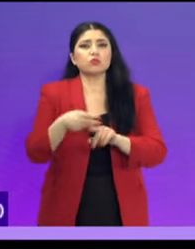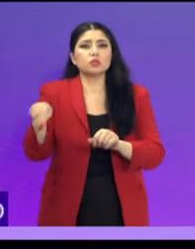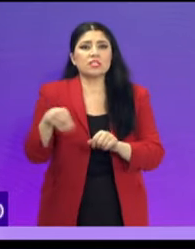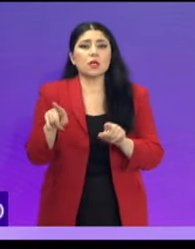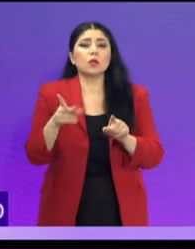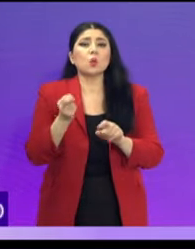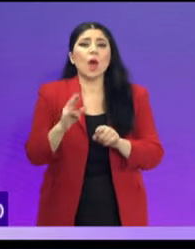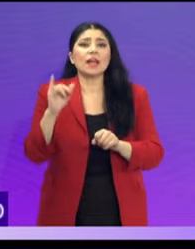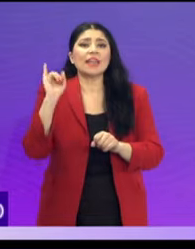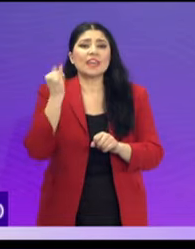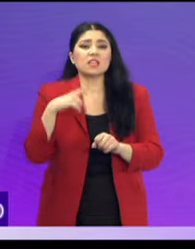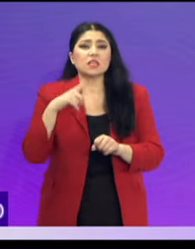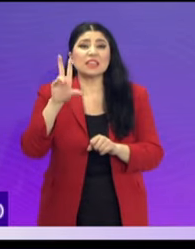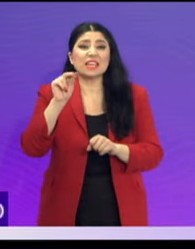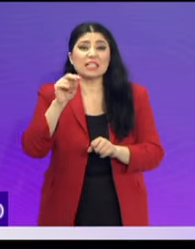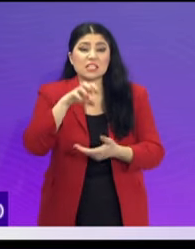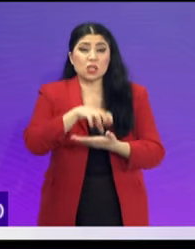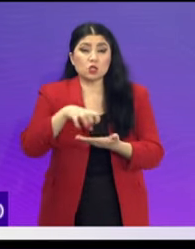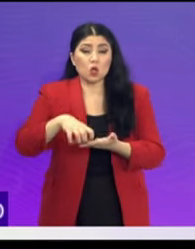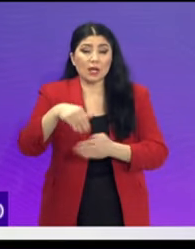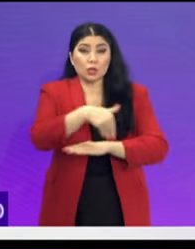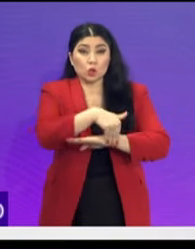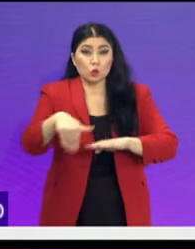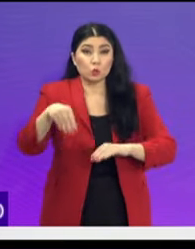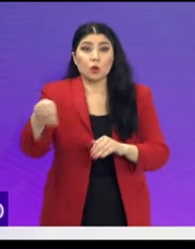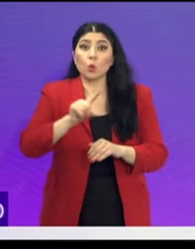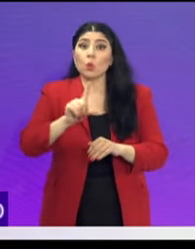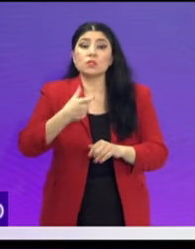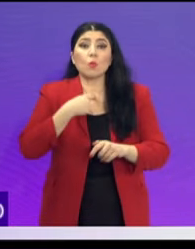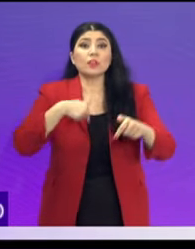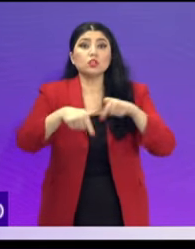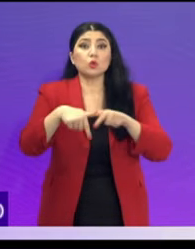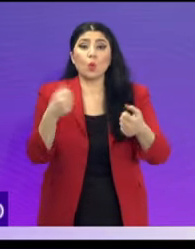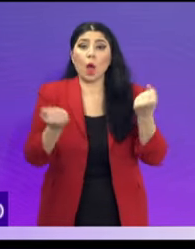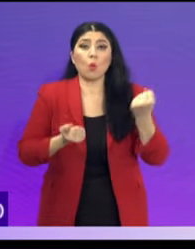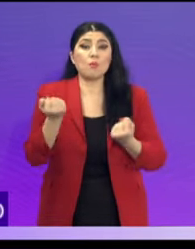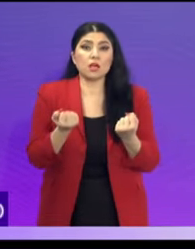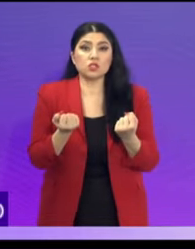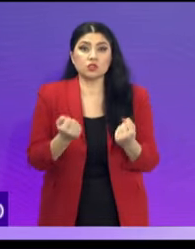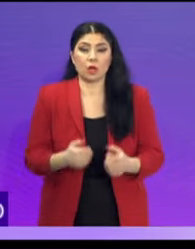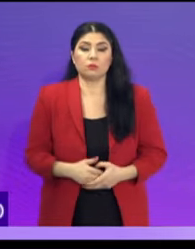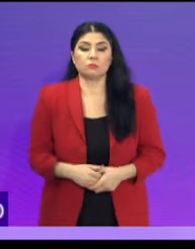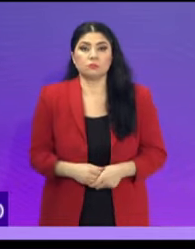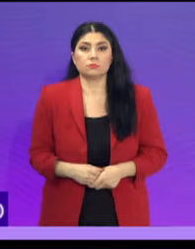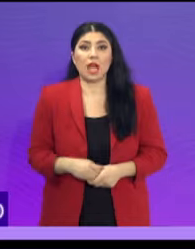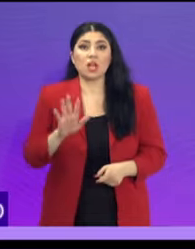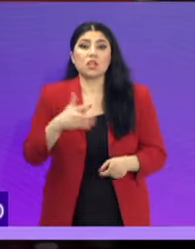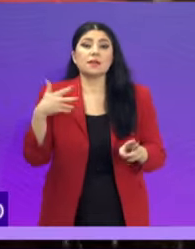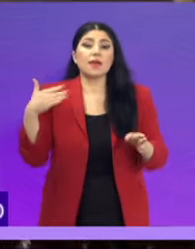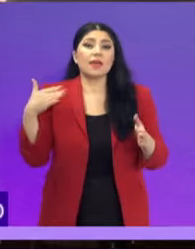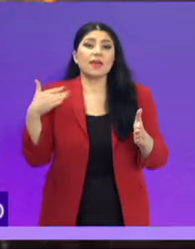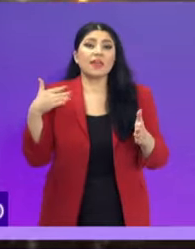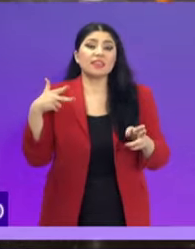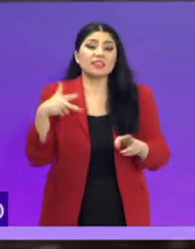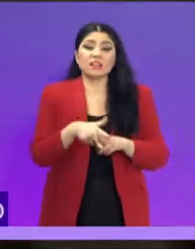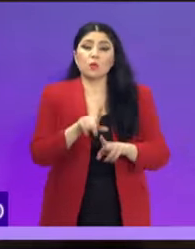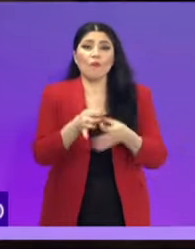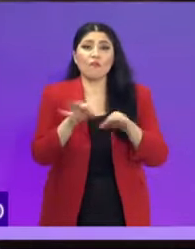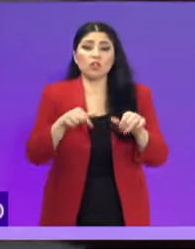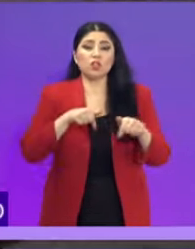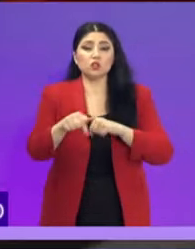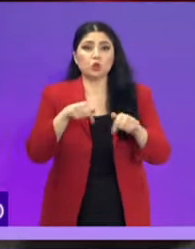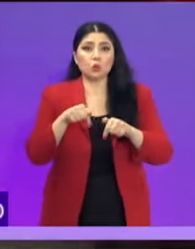Iași sunt peste 30 de porțiuni de drum județean pe care nu se circulă, iar această restricție, această interdicție de a se